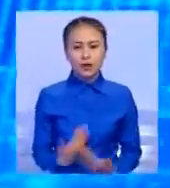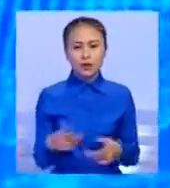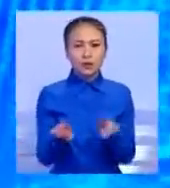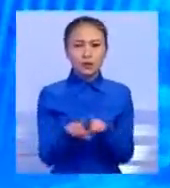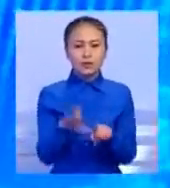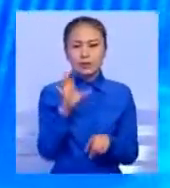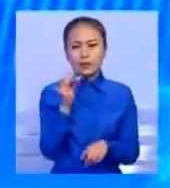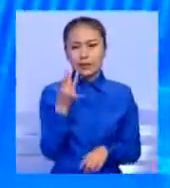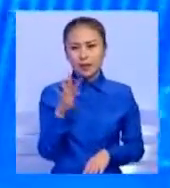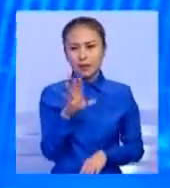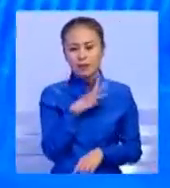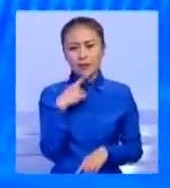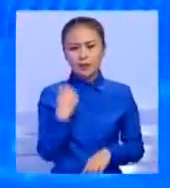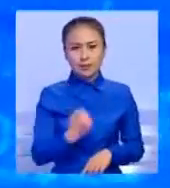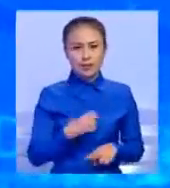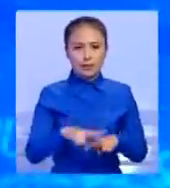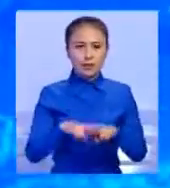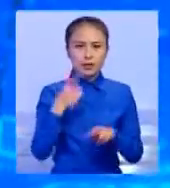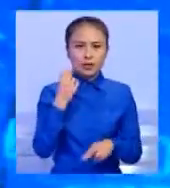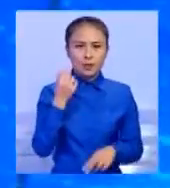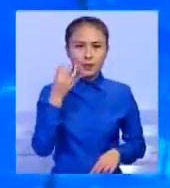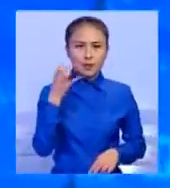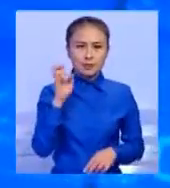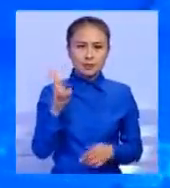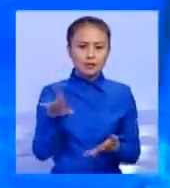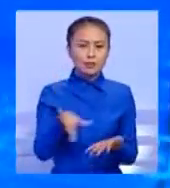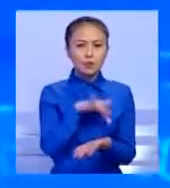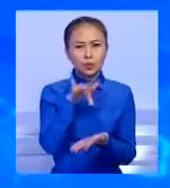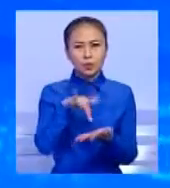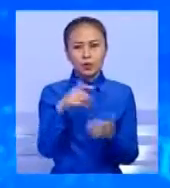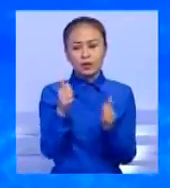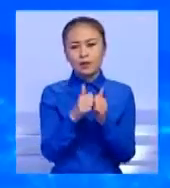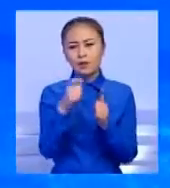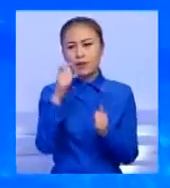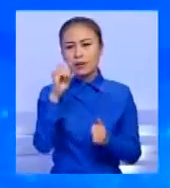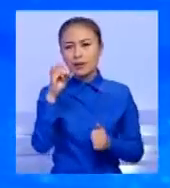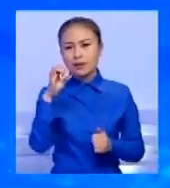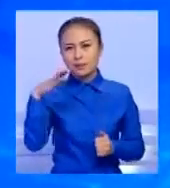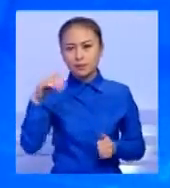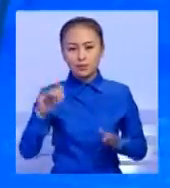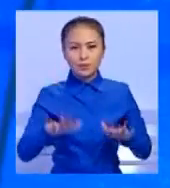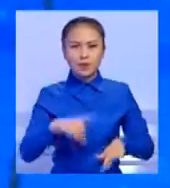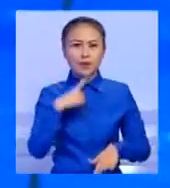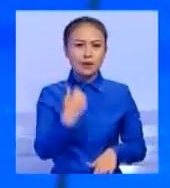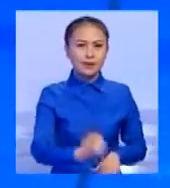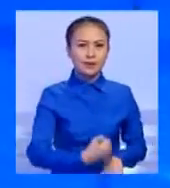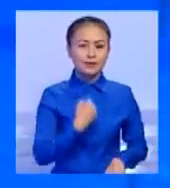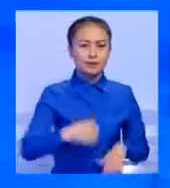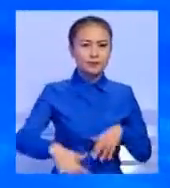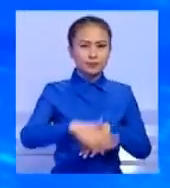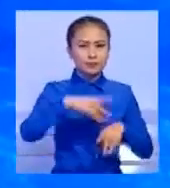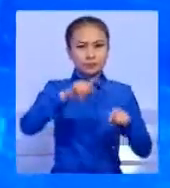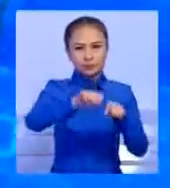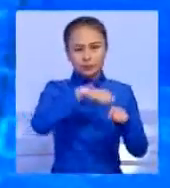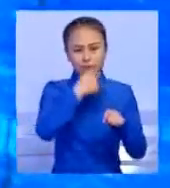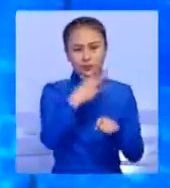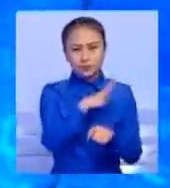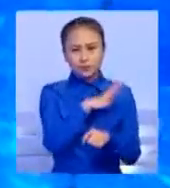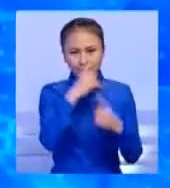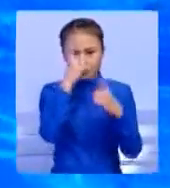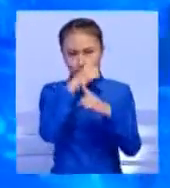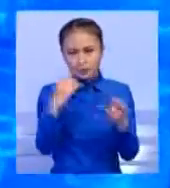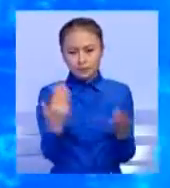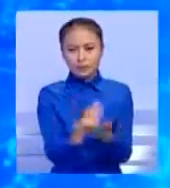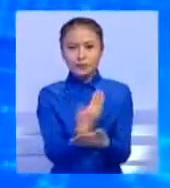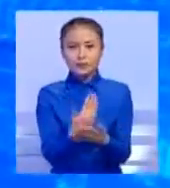Дәл осы Сирияның үкімет әскері ел астанасы Дамаскіге жақын жатқан Харасты қаласындағы әскери базаның қоршауын бұзды. Бұл туралы Рейтер